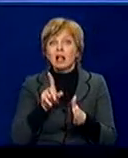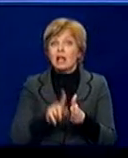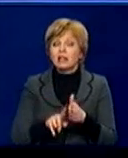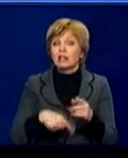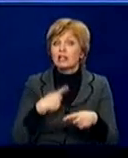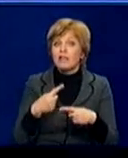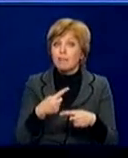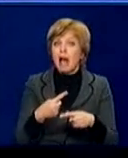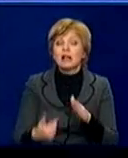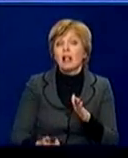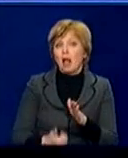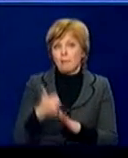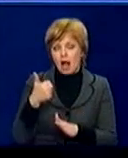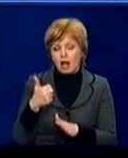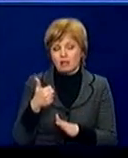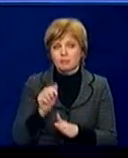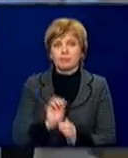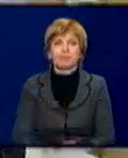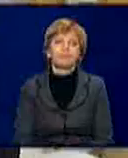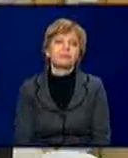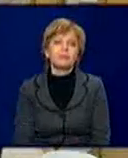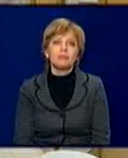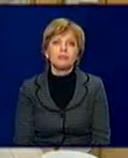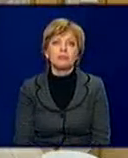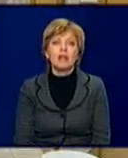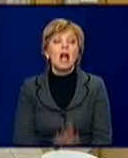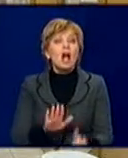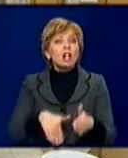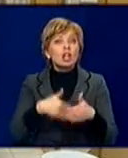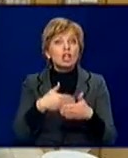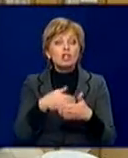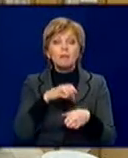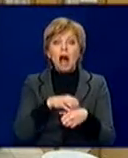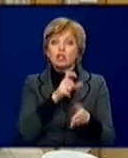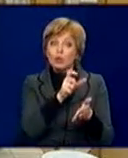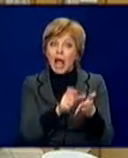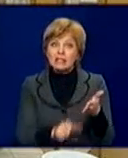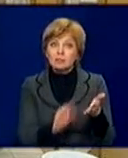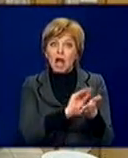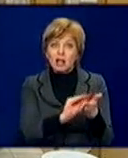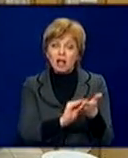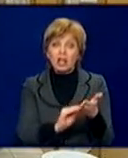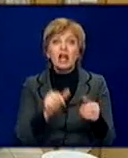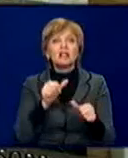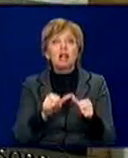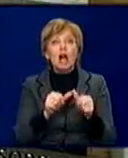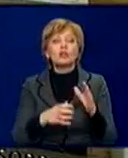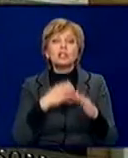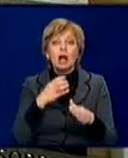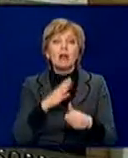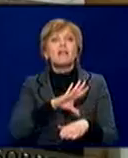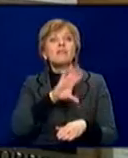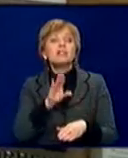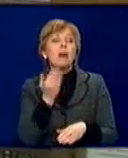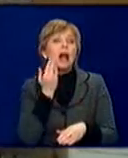labākais. Tematu turpina Anda Pastare. Jau līdz šim ārsti receptē varēja rakstīt zāļu starptautisko vai vispārīgo